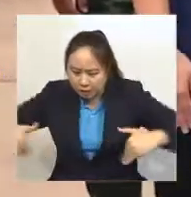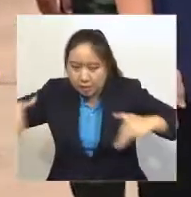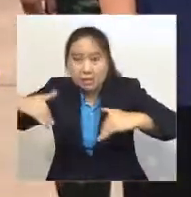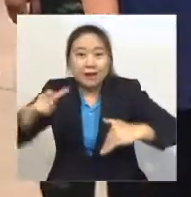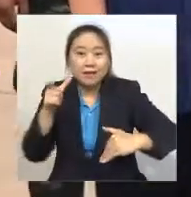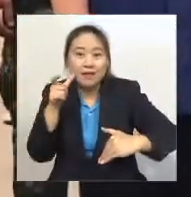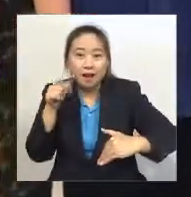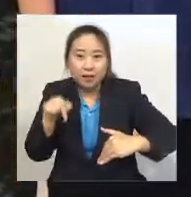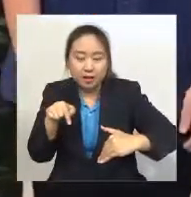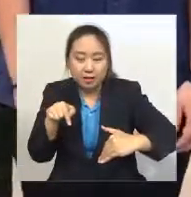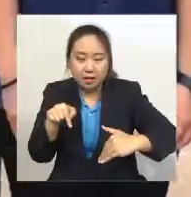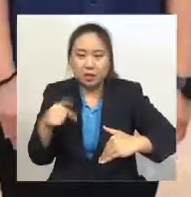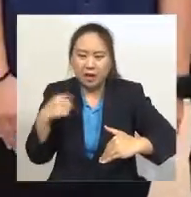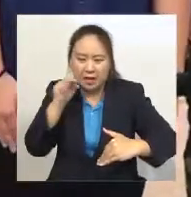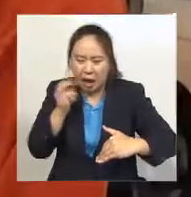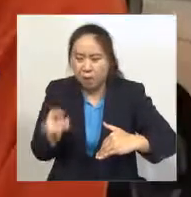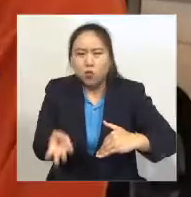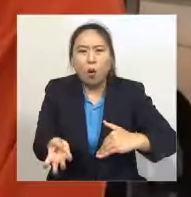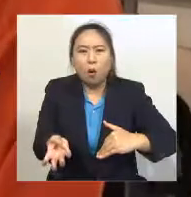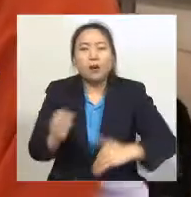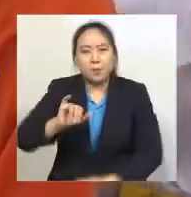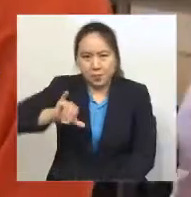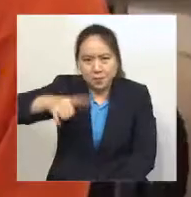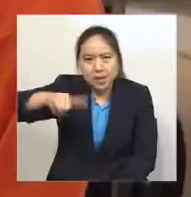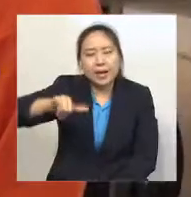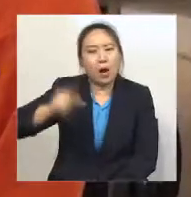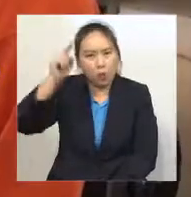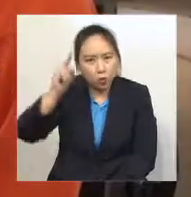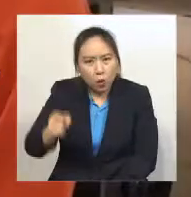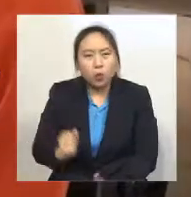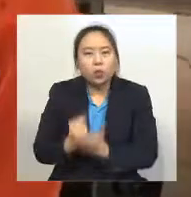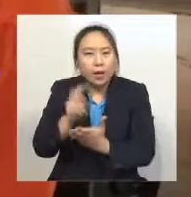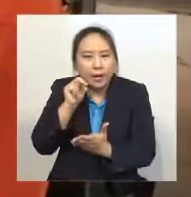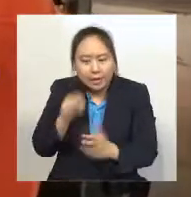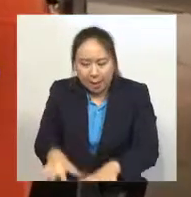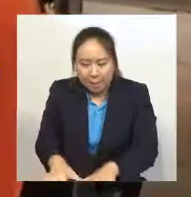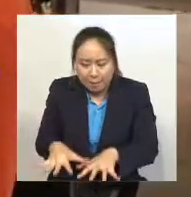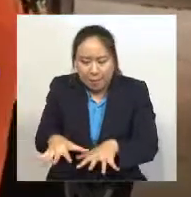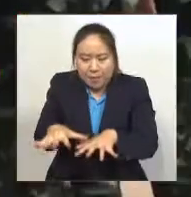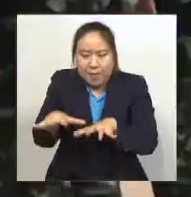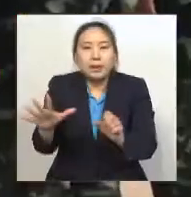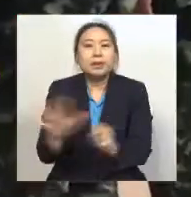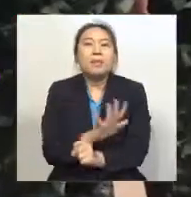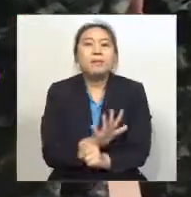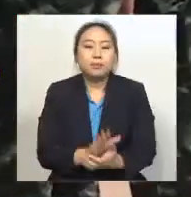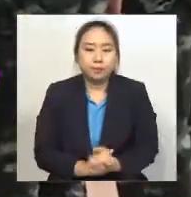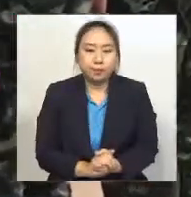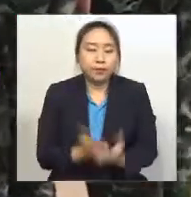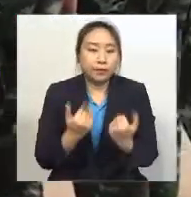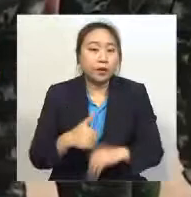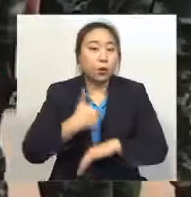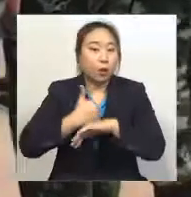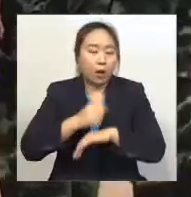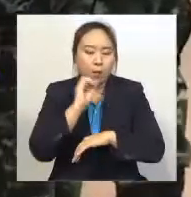ใหญ่บริเวณตอนกลางของภาคมีน้ำน้อยอาจจำเป็นที่ต้องมีการเพิ่มปริมาณน้ำให้มีมากขึ้นนะครับนอกจากนี้ท่านรัฐมนต